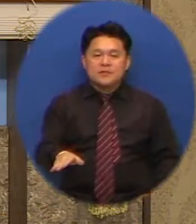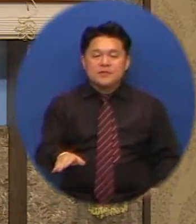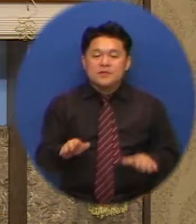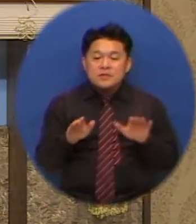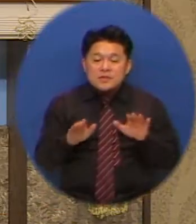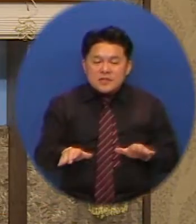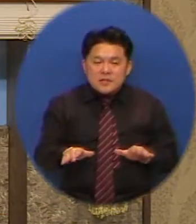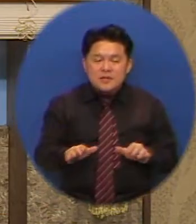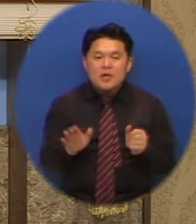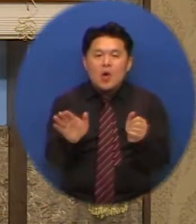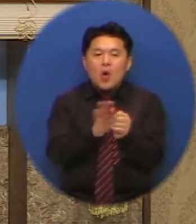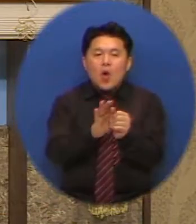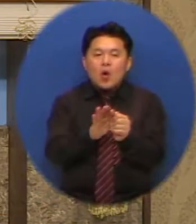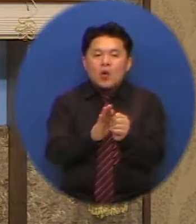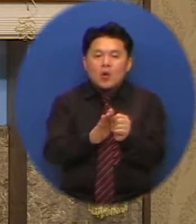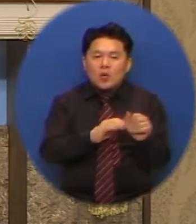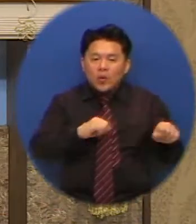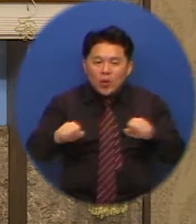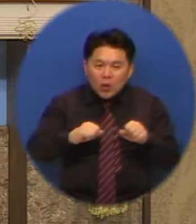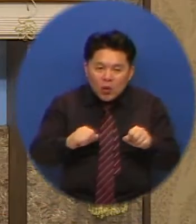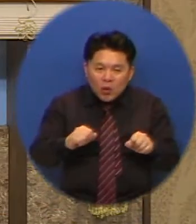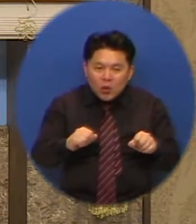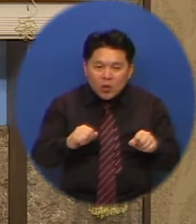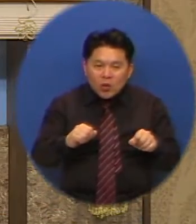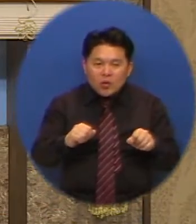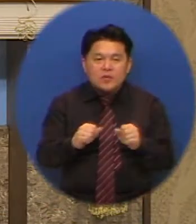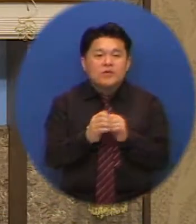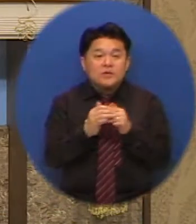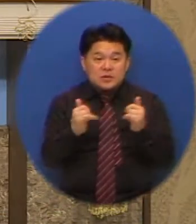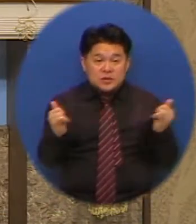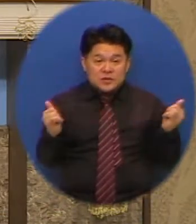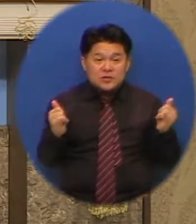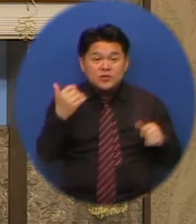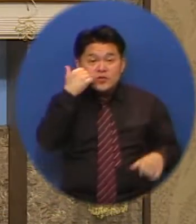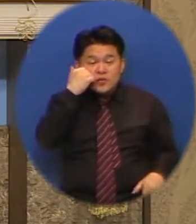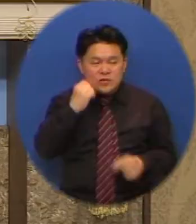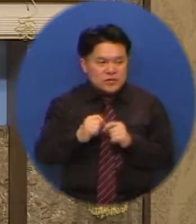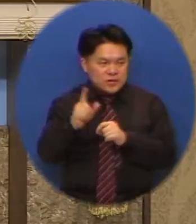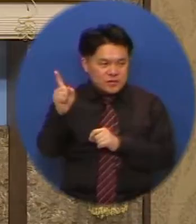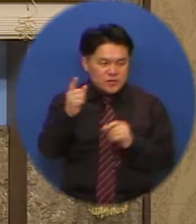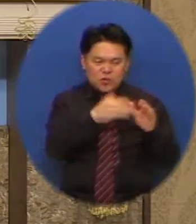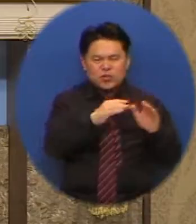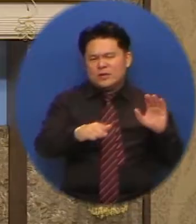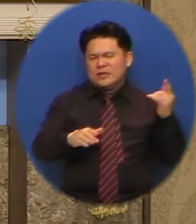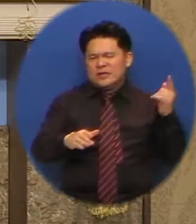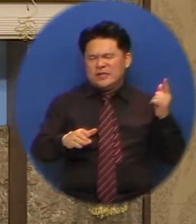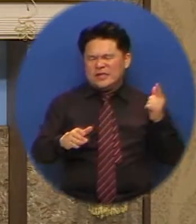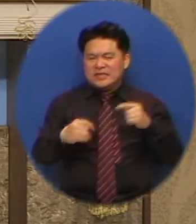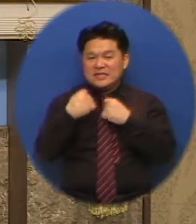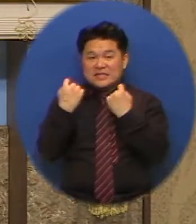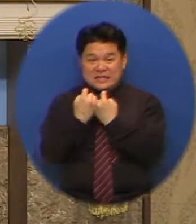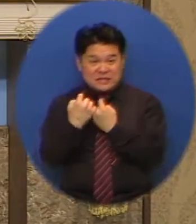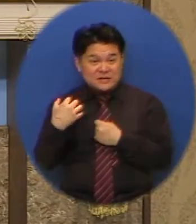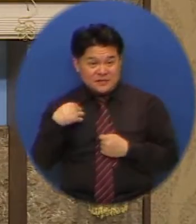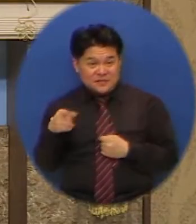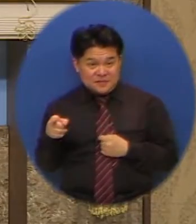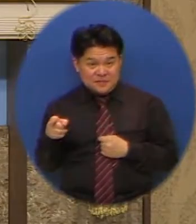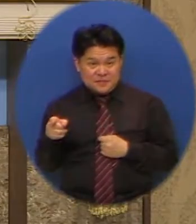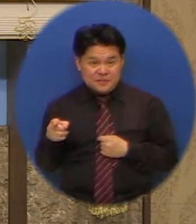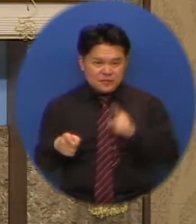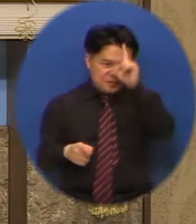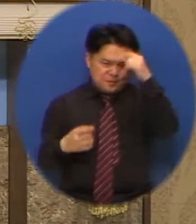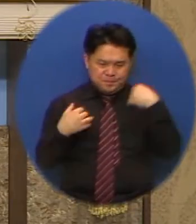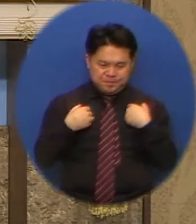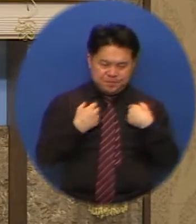현장에서 사회복지 서비스를 국민들한테 공급하는 주체는 민간이 다수입니다. 네. 그래서 지금 정부가